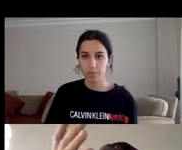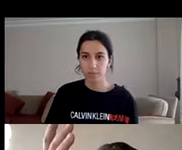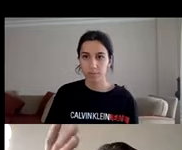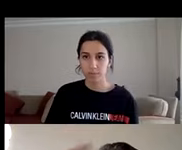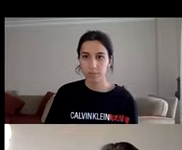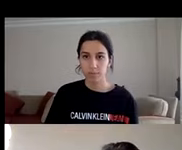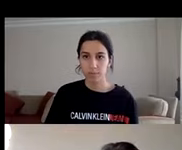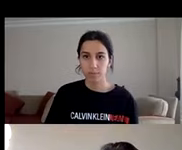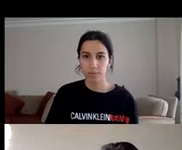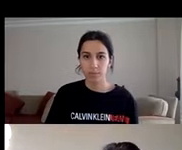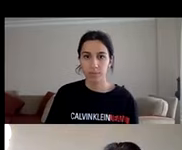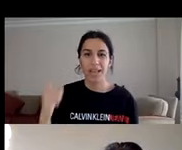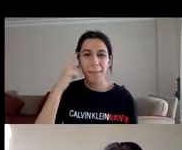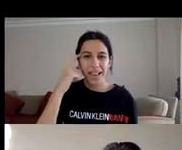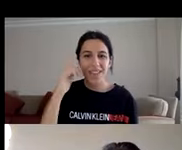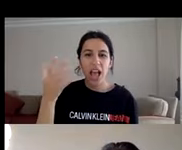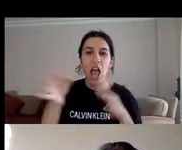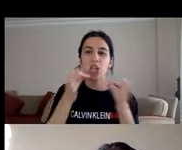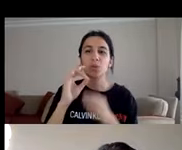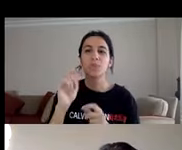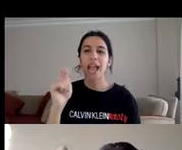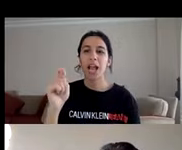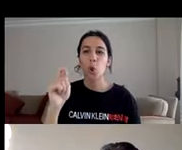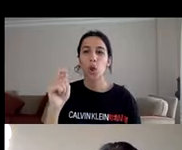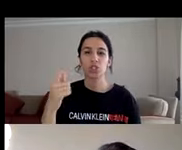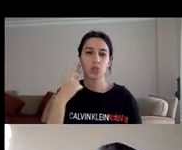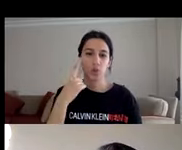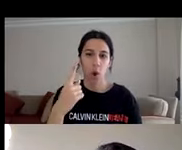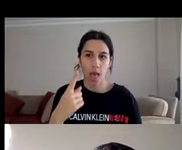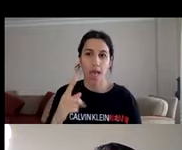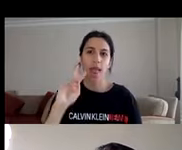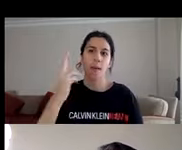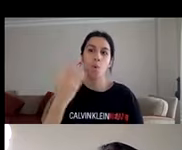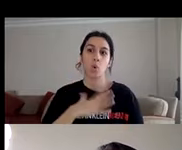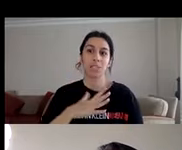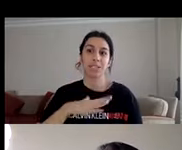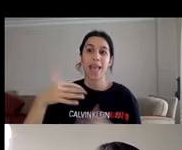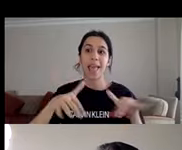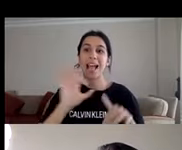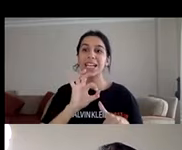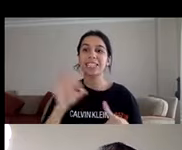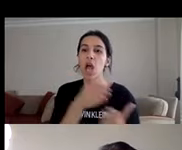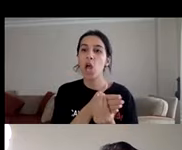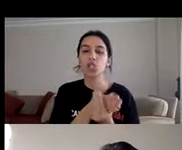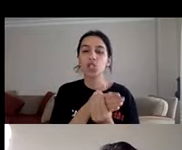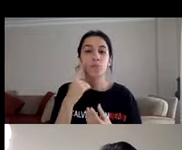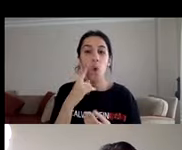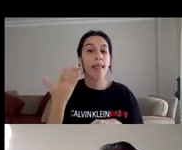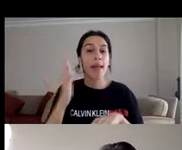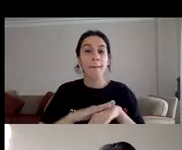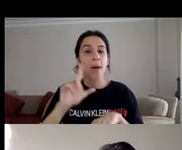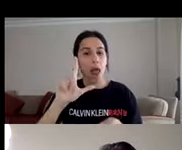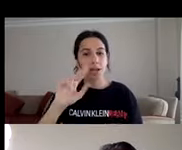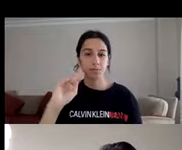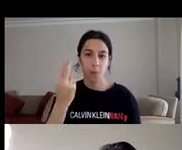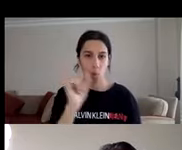Bilgi ve İletişim Teknolojileri işte bizden BTK rapor istedi. Engel Erişim üzerine raporlar yazdık, neler yapılması gerektiğine dair.